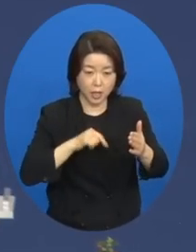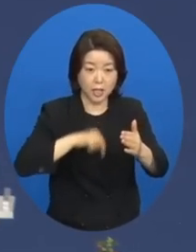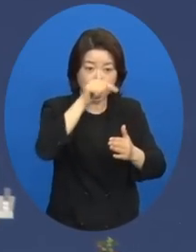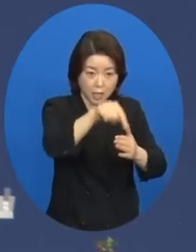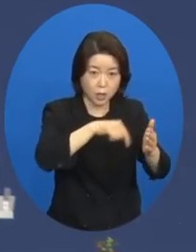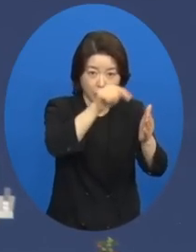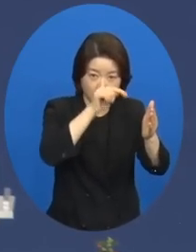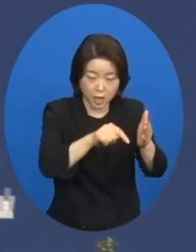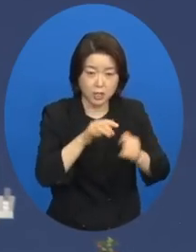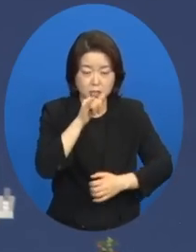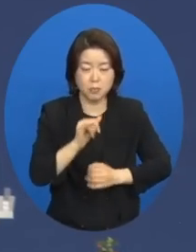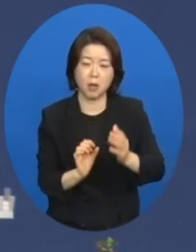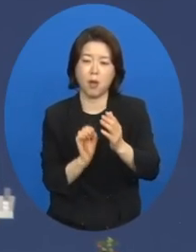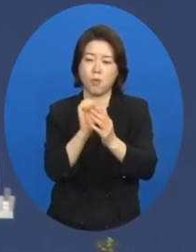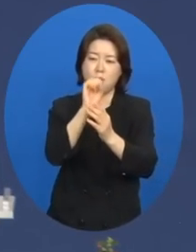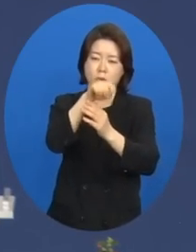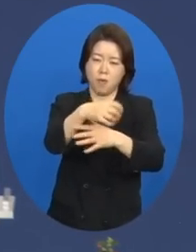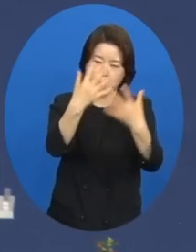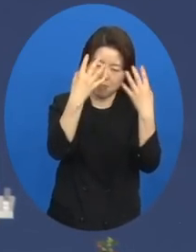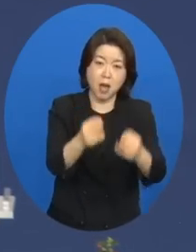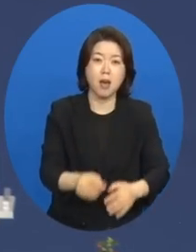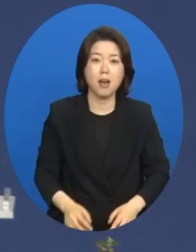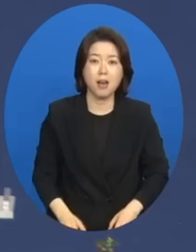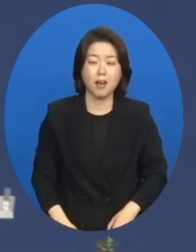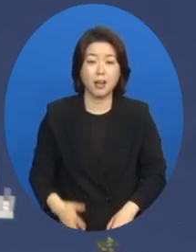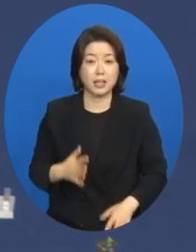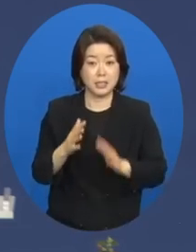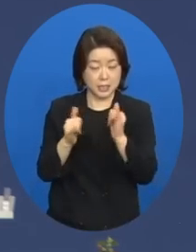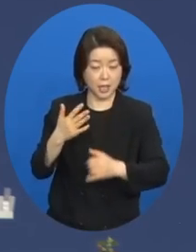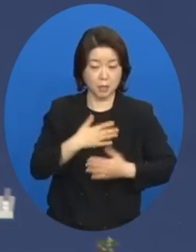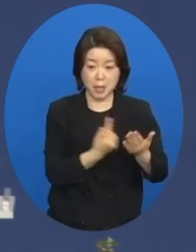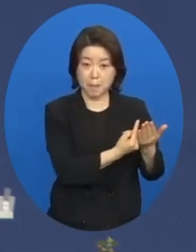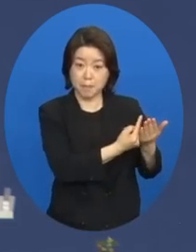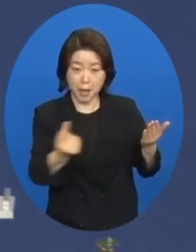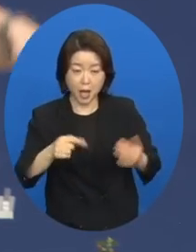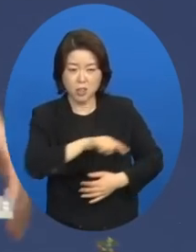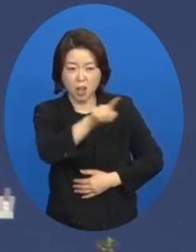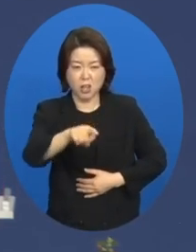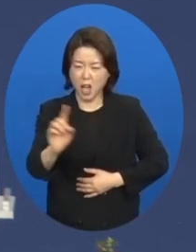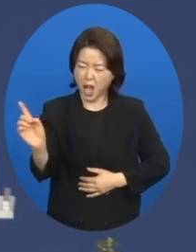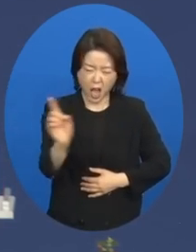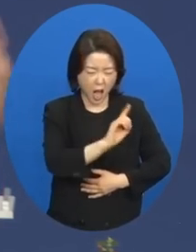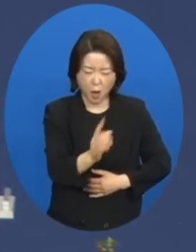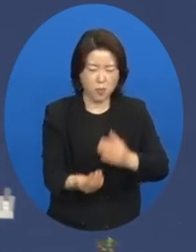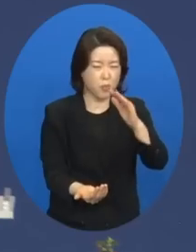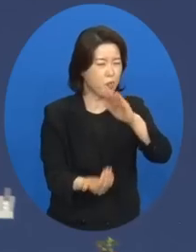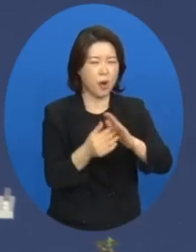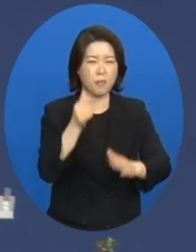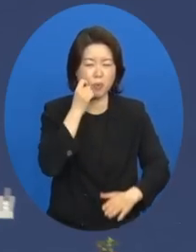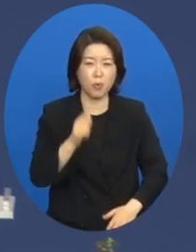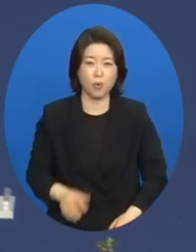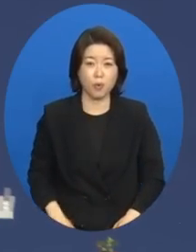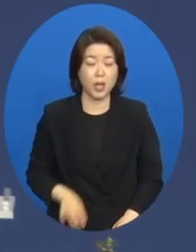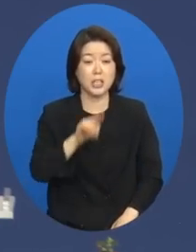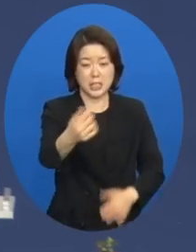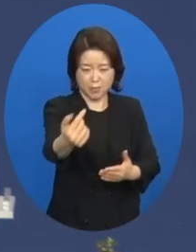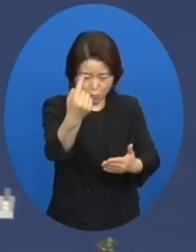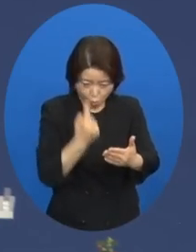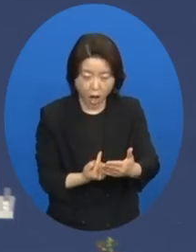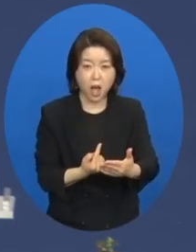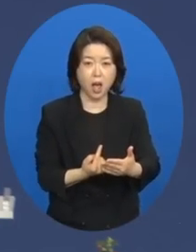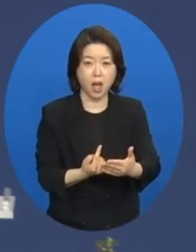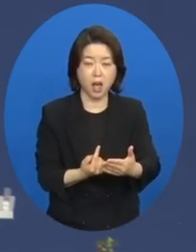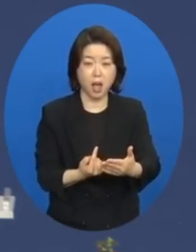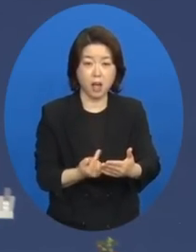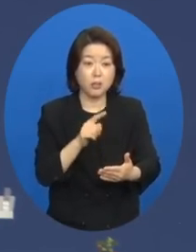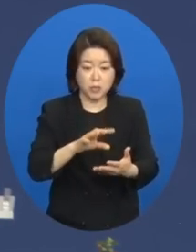이 사람은 과실을 많이 맺나니 사람이 나를 떠나서는 너희가 아무것도 할 수 없다. 그러나 넌 내 안에 거하기만 하면